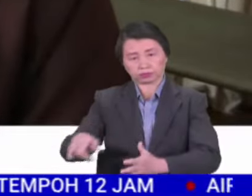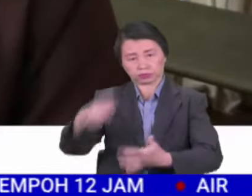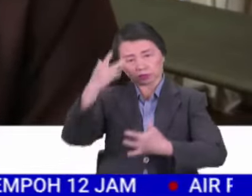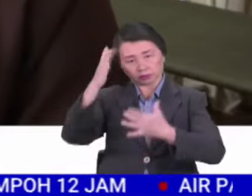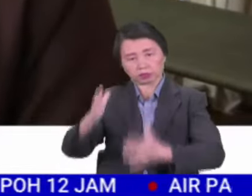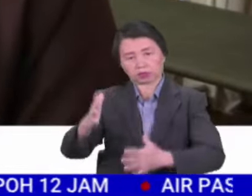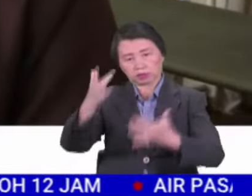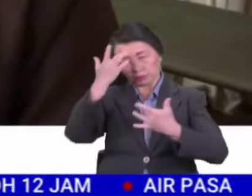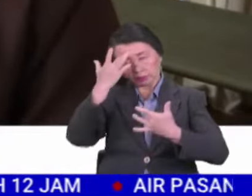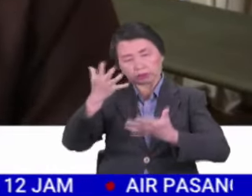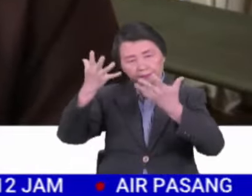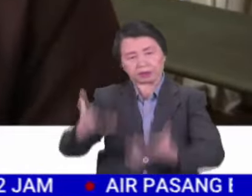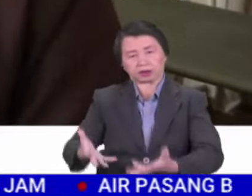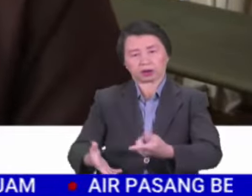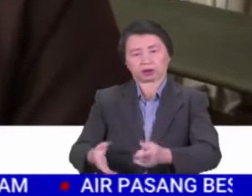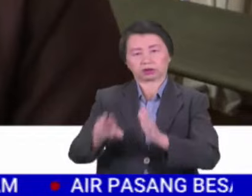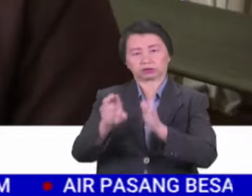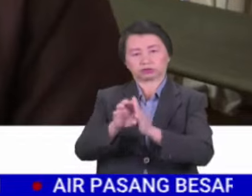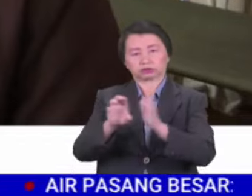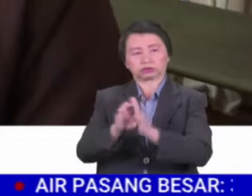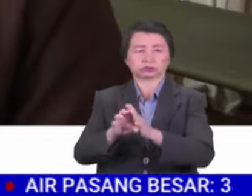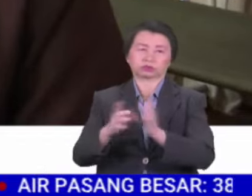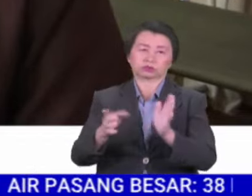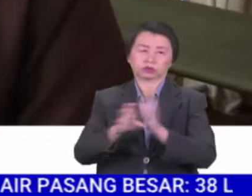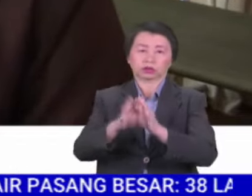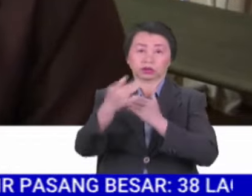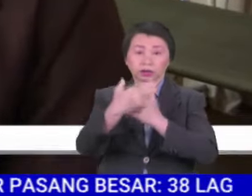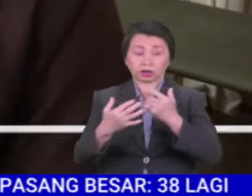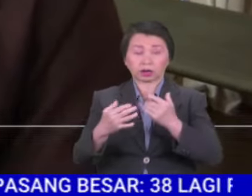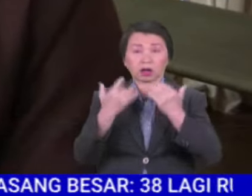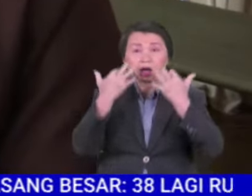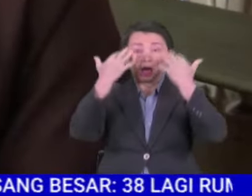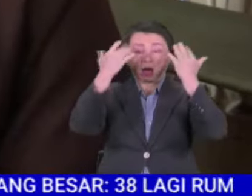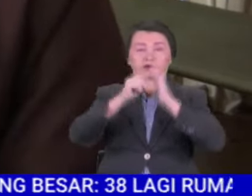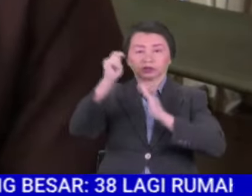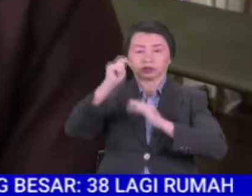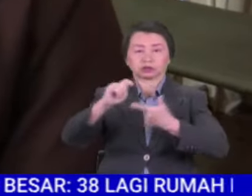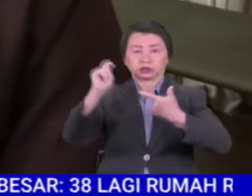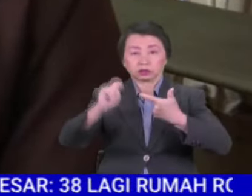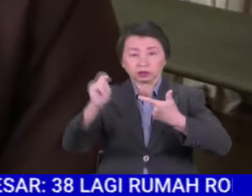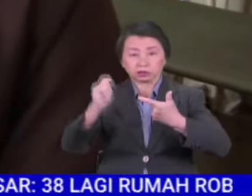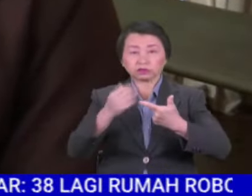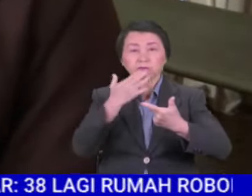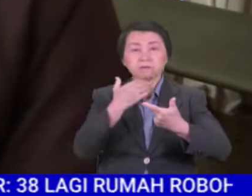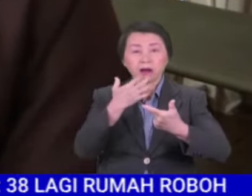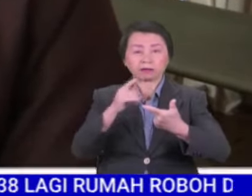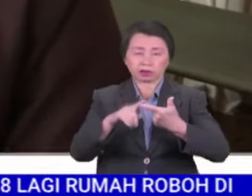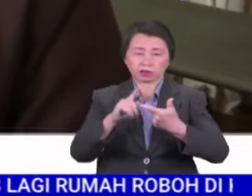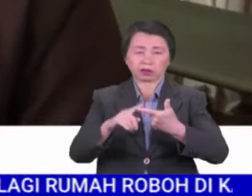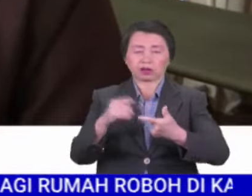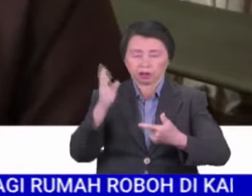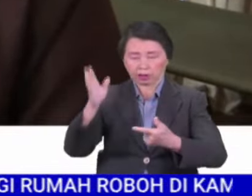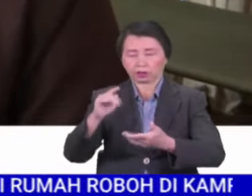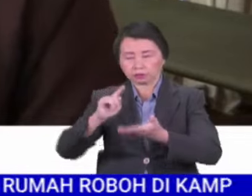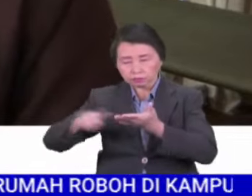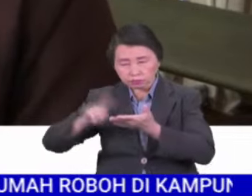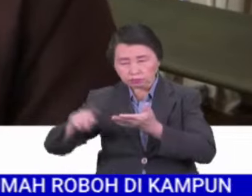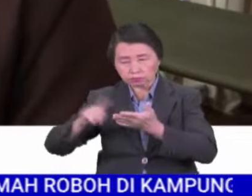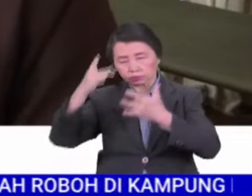penyakit kronik contoh seperti penyakit darah tinggi kencing manis oke dan juga kami akan membuat pemeriksaan terhadap